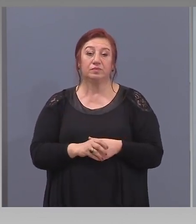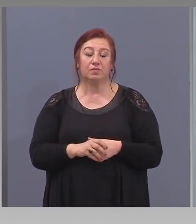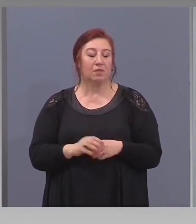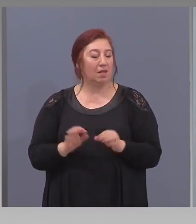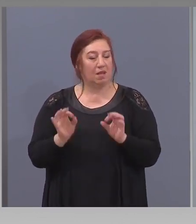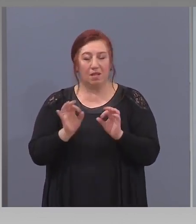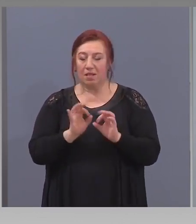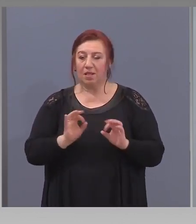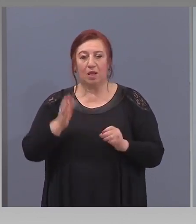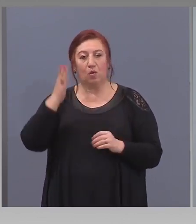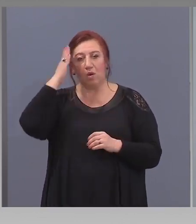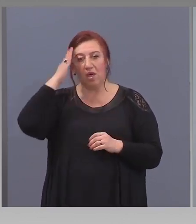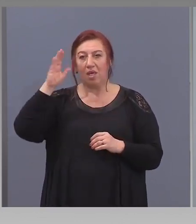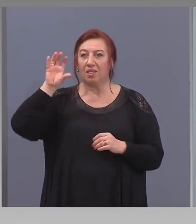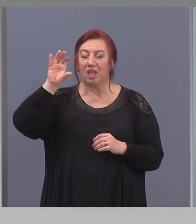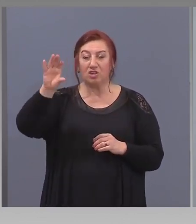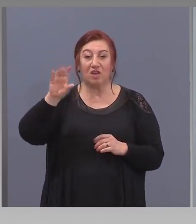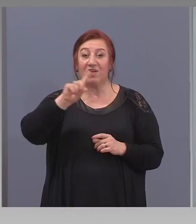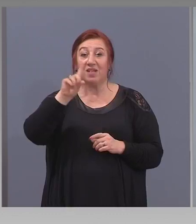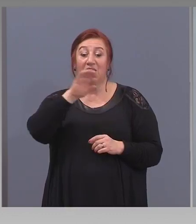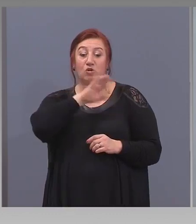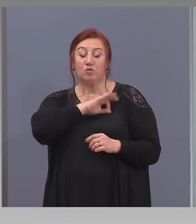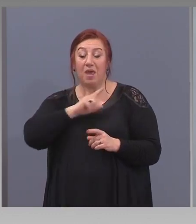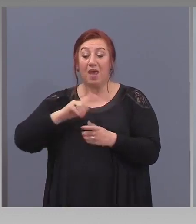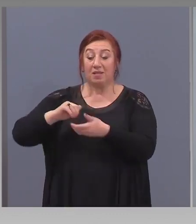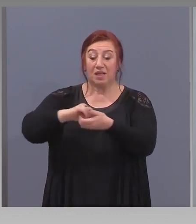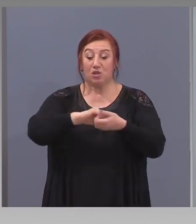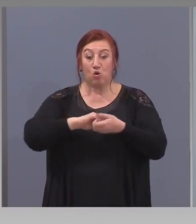Никоя държава не се организира по-бързо.